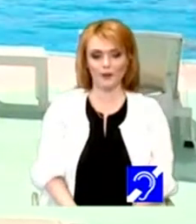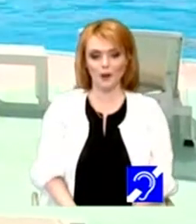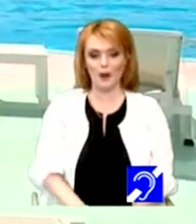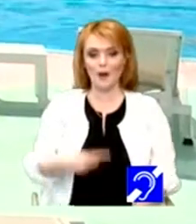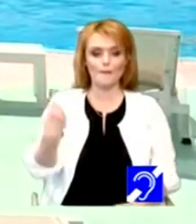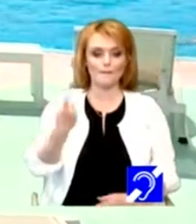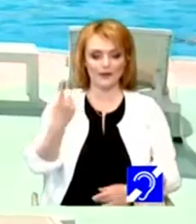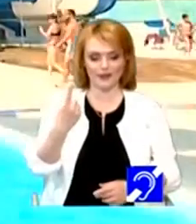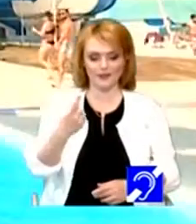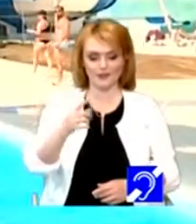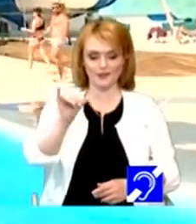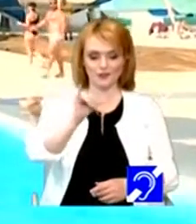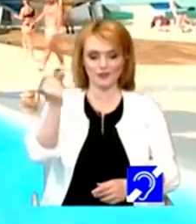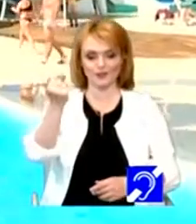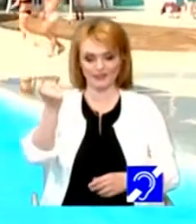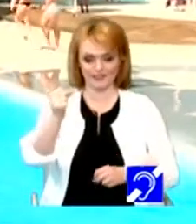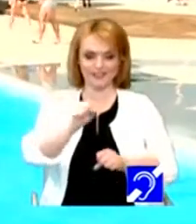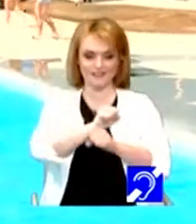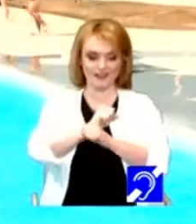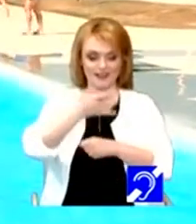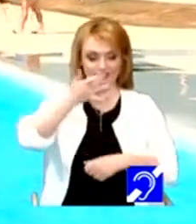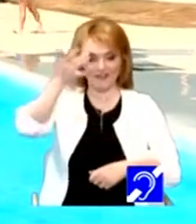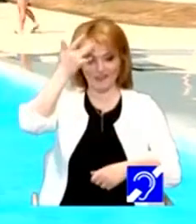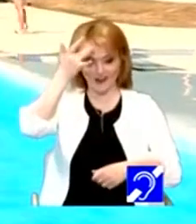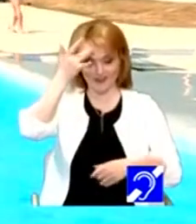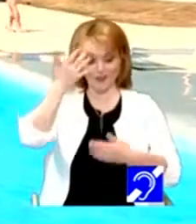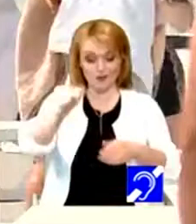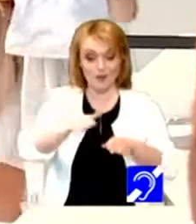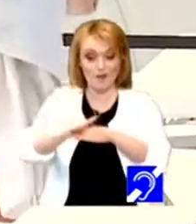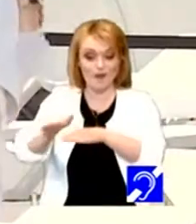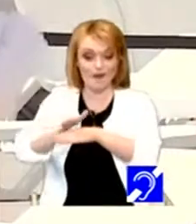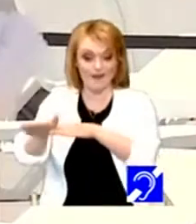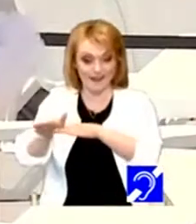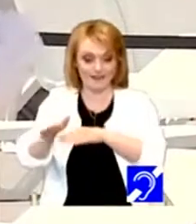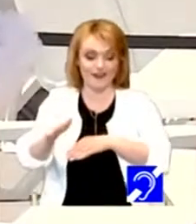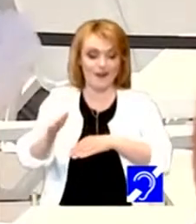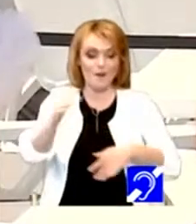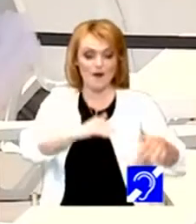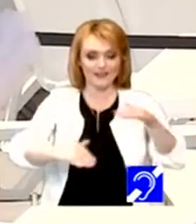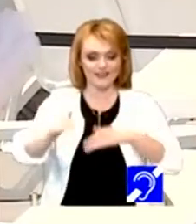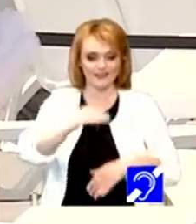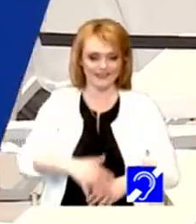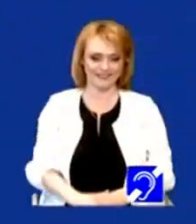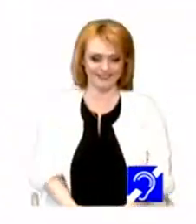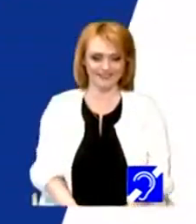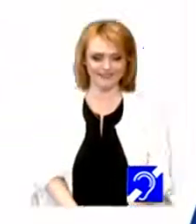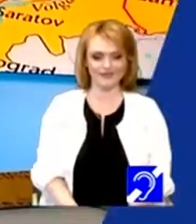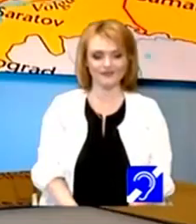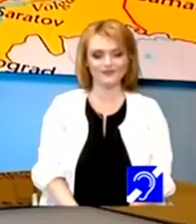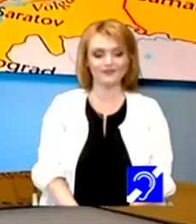Primul weekend de vară a umplut piscinele din Chișinău. După 2 ani de pandemie, oamenii s-au distrat ca în timpurile bune.